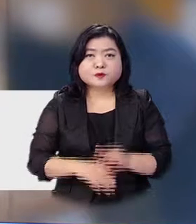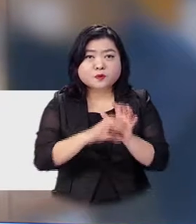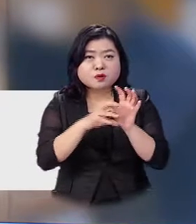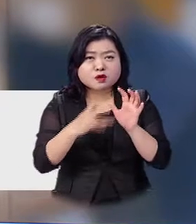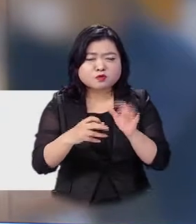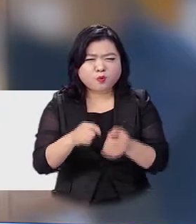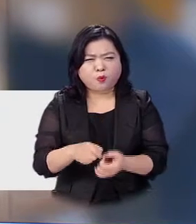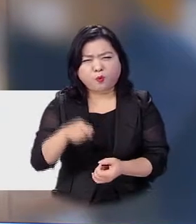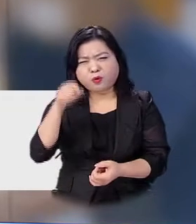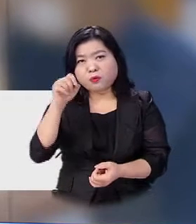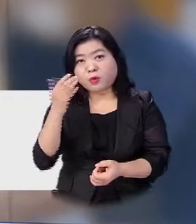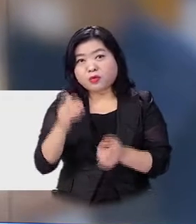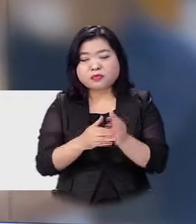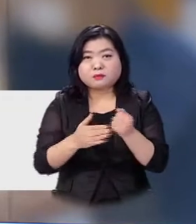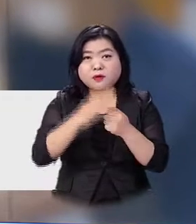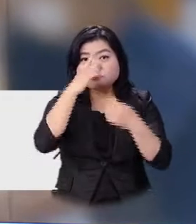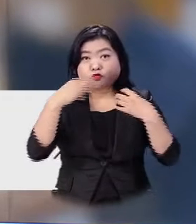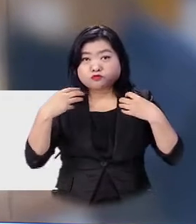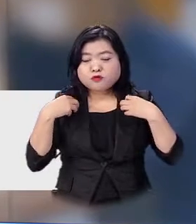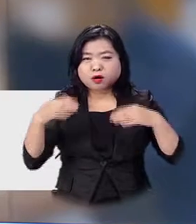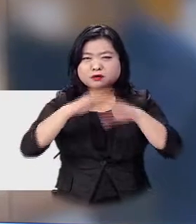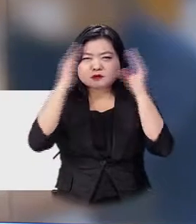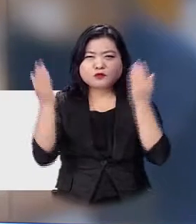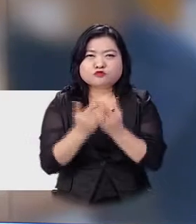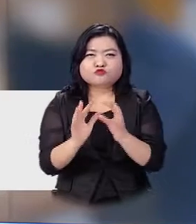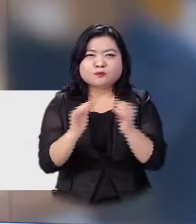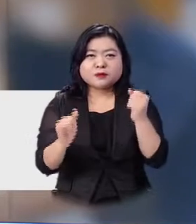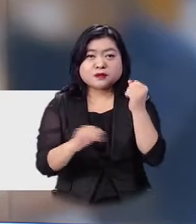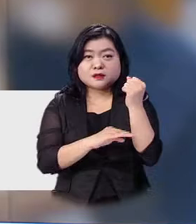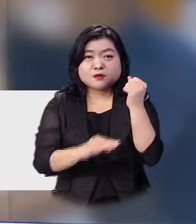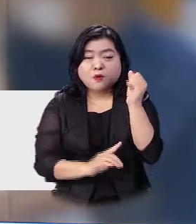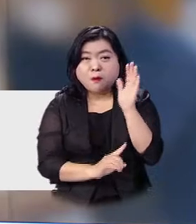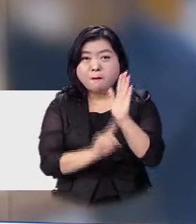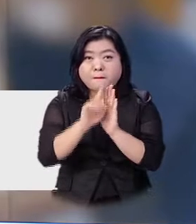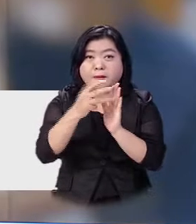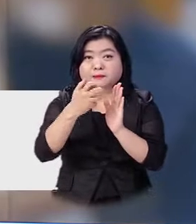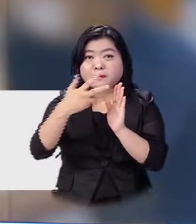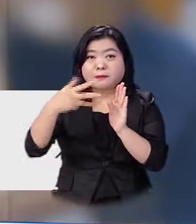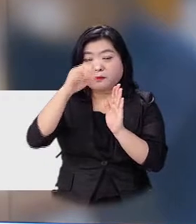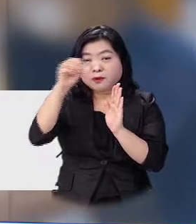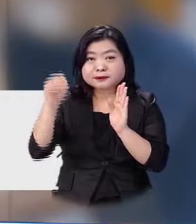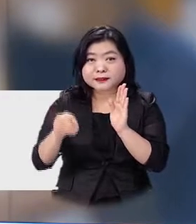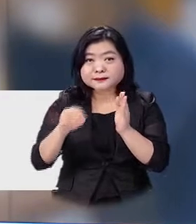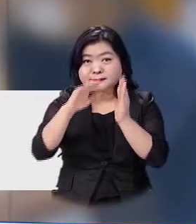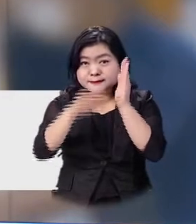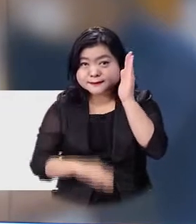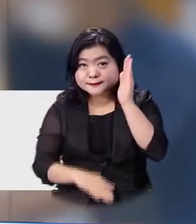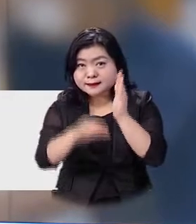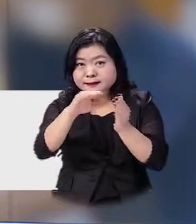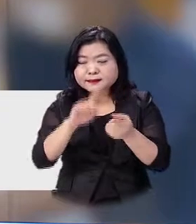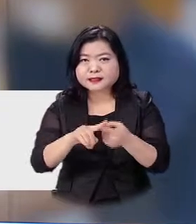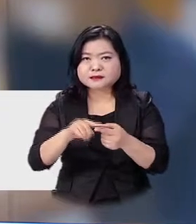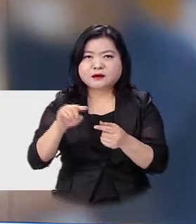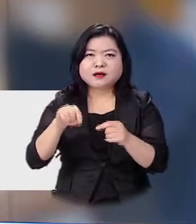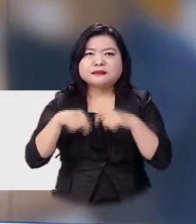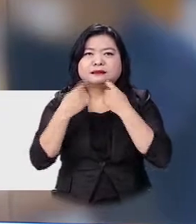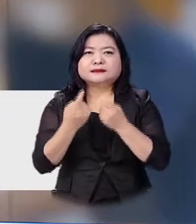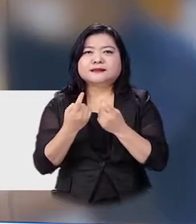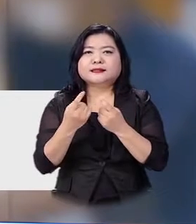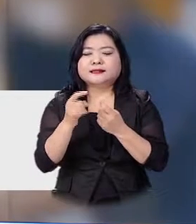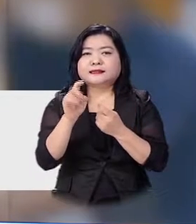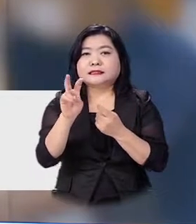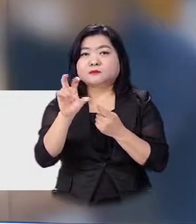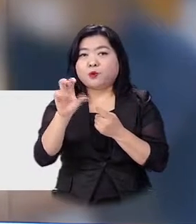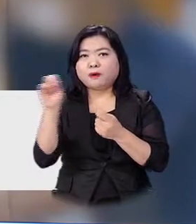코로나19 장기화로 정부가 전 국민의 88%에게 1인당 25만 원씩 상생 국민 지원금을 지급하기로